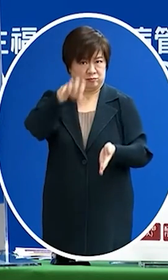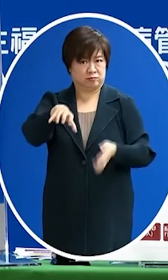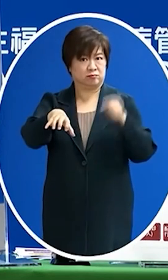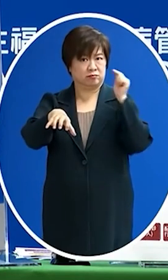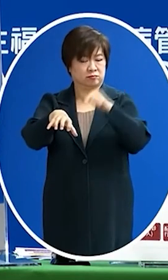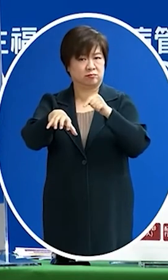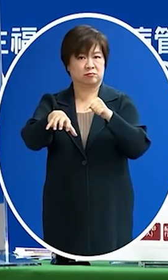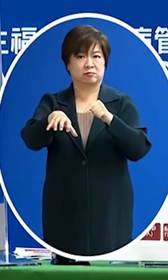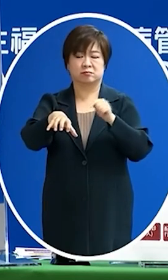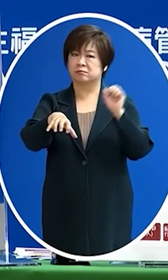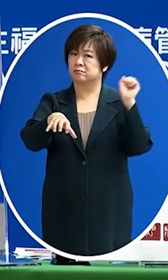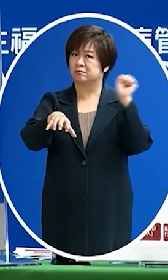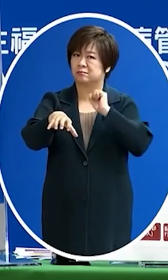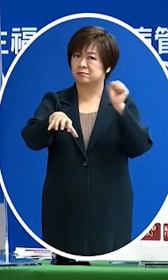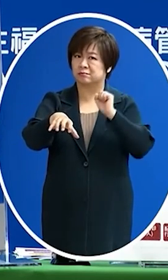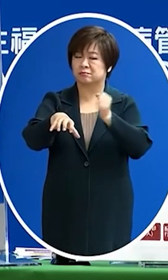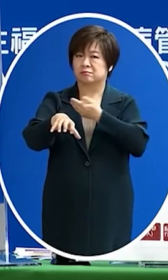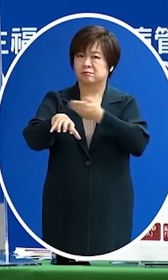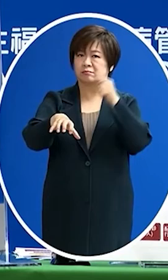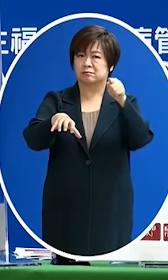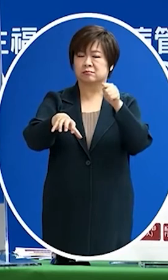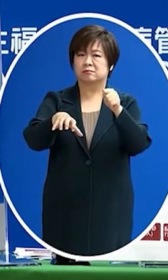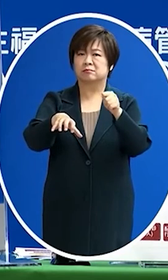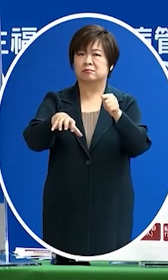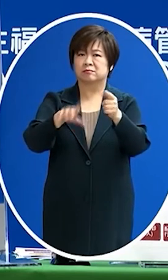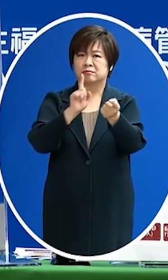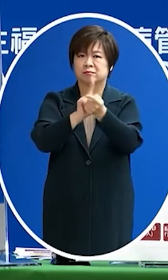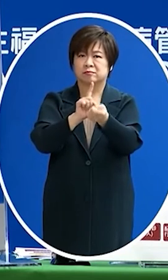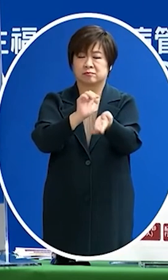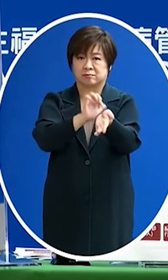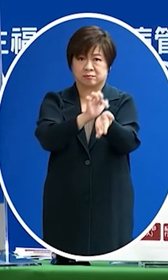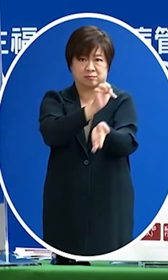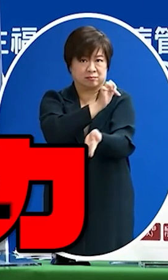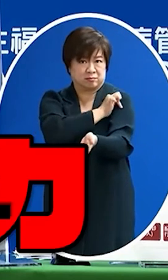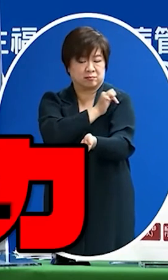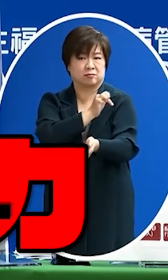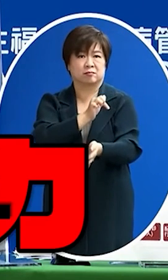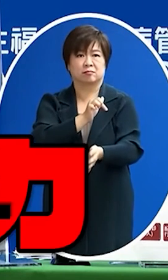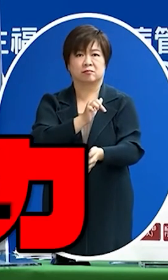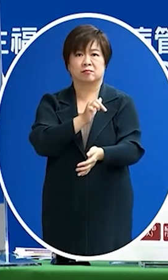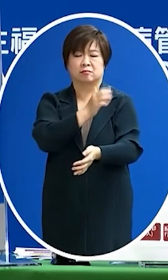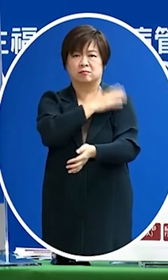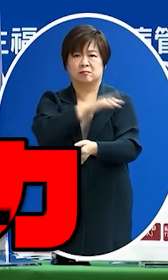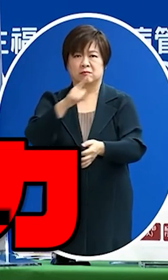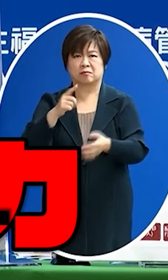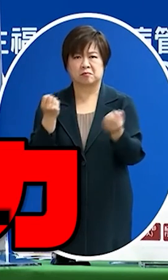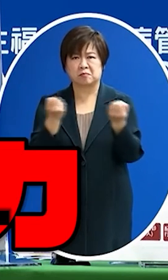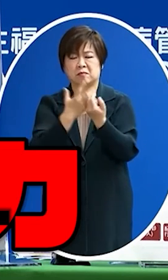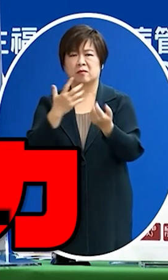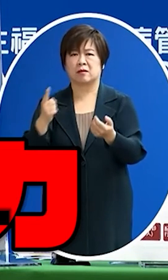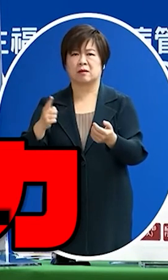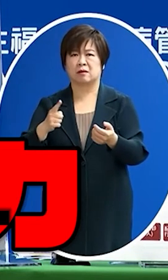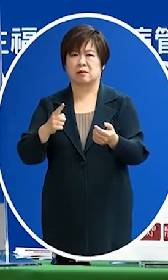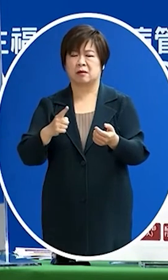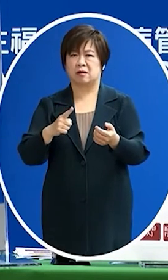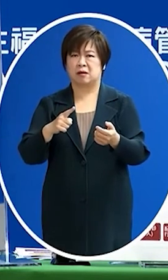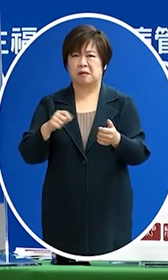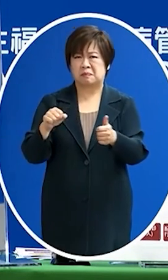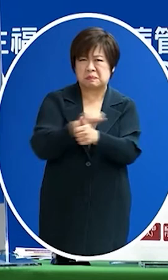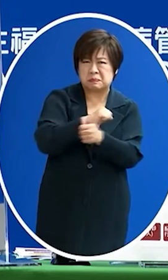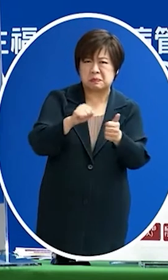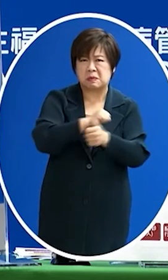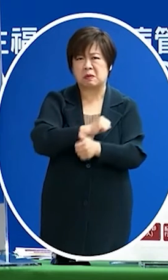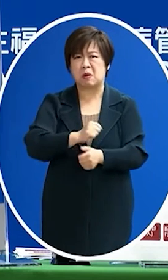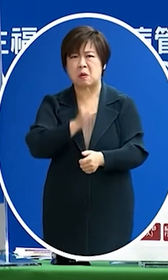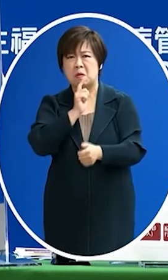面，我们是不允许对我们的护理医护人员，不管是行为的暴力或是语言的暴力，这都不